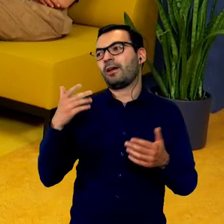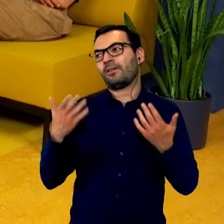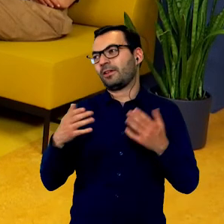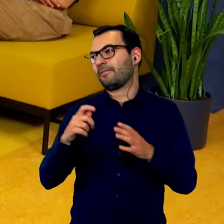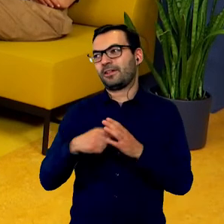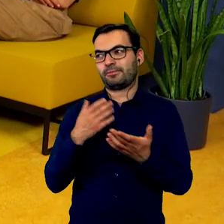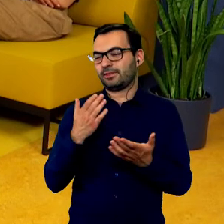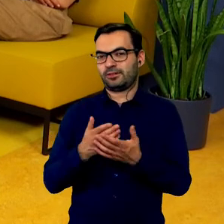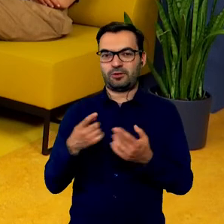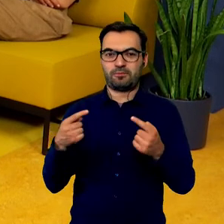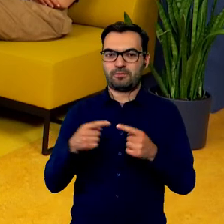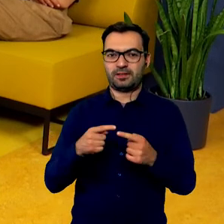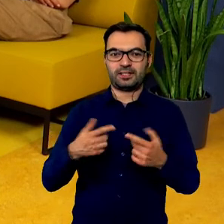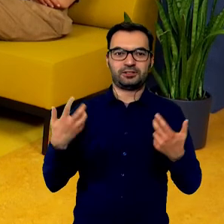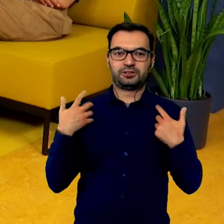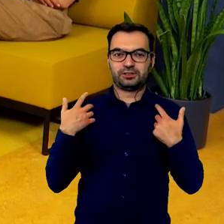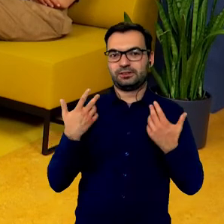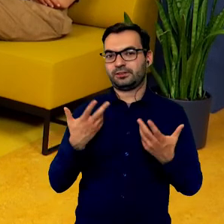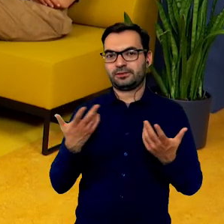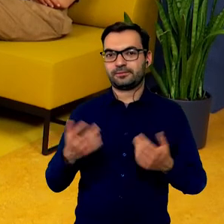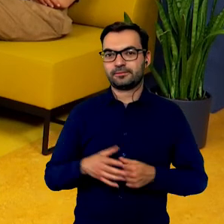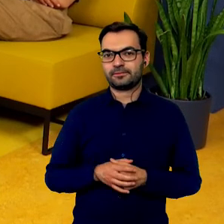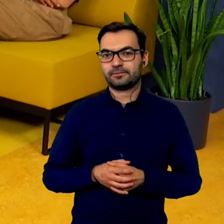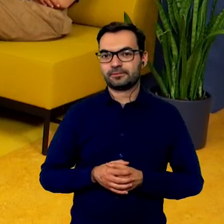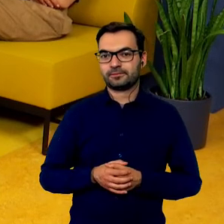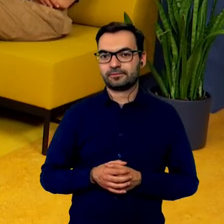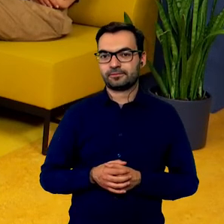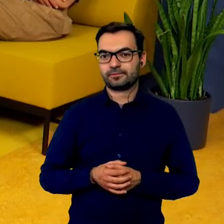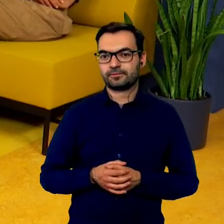kinie, ale w życiu tak jest, że